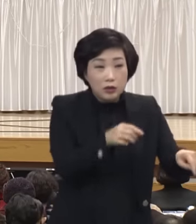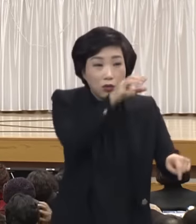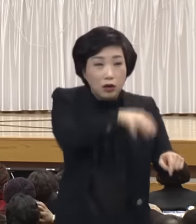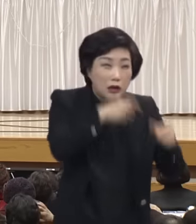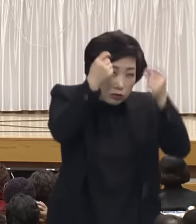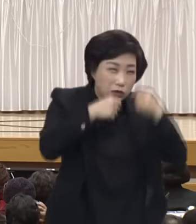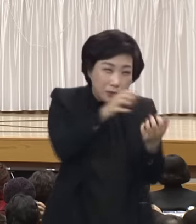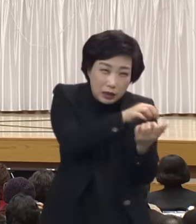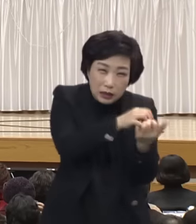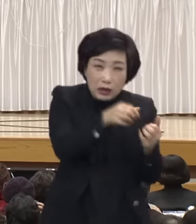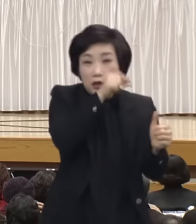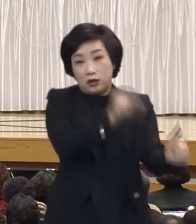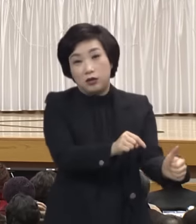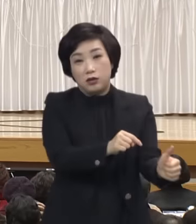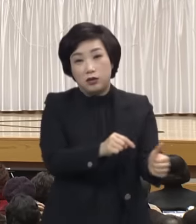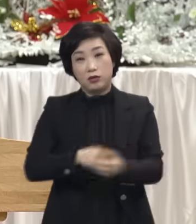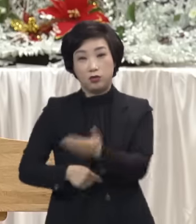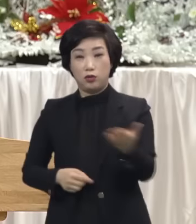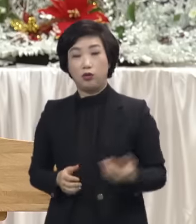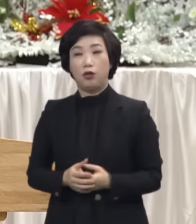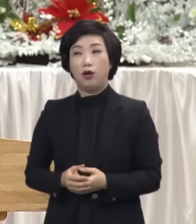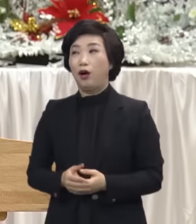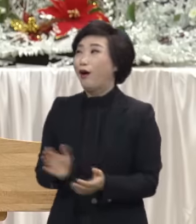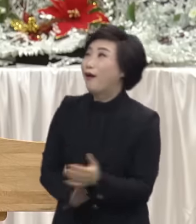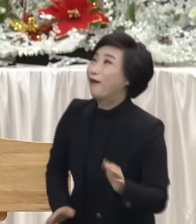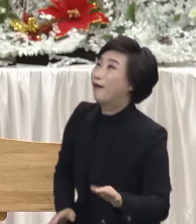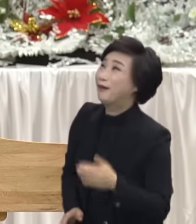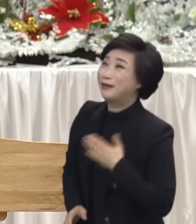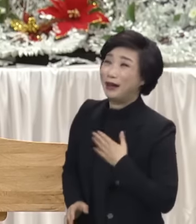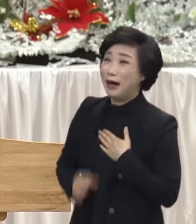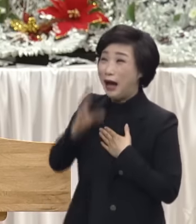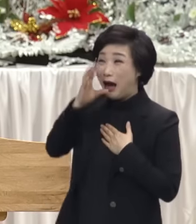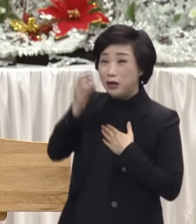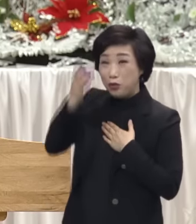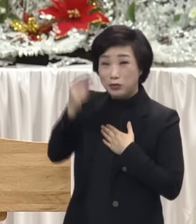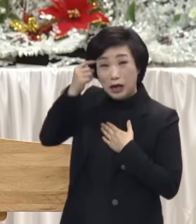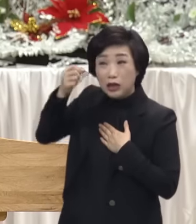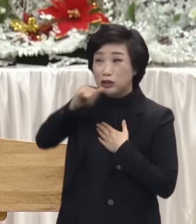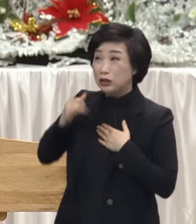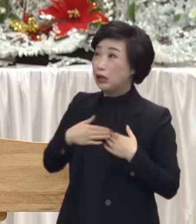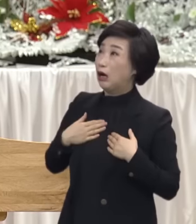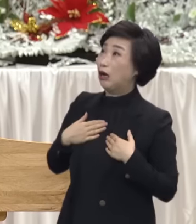거기서 울며 이를 갈미 있으리라. 내가 알곡인 줄 알았더니.